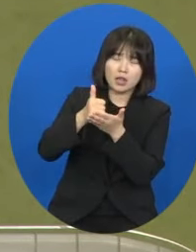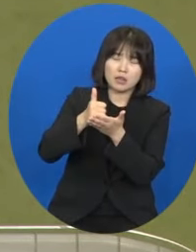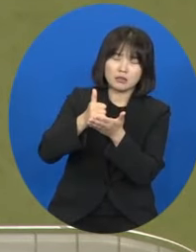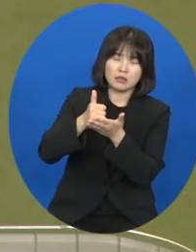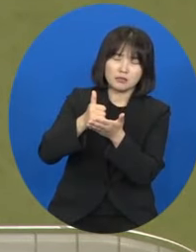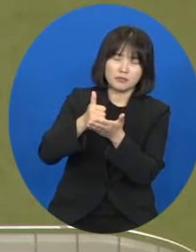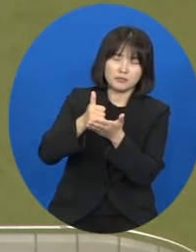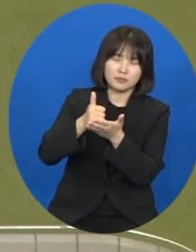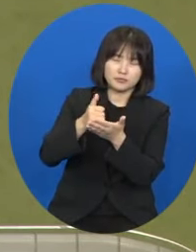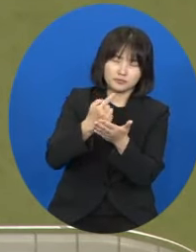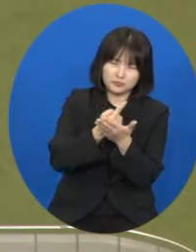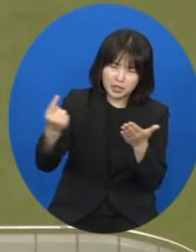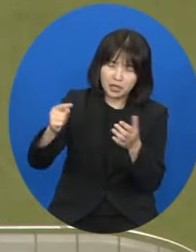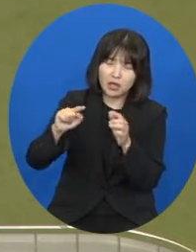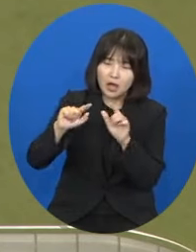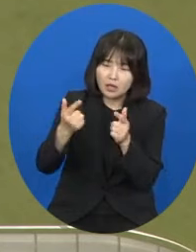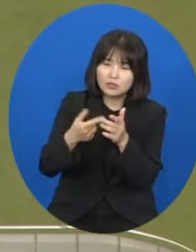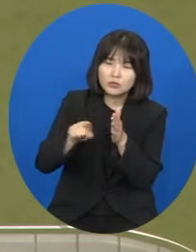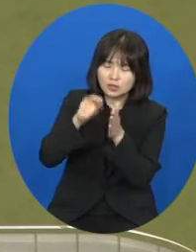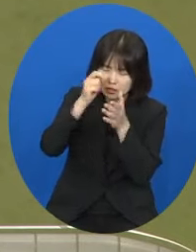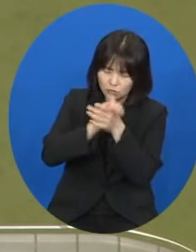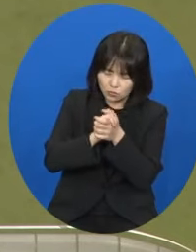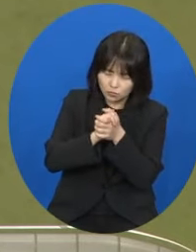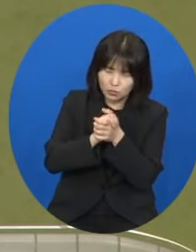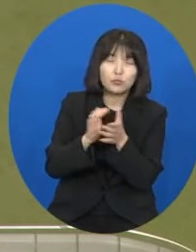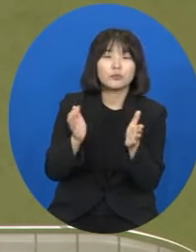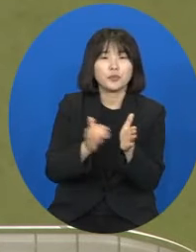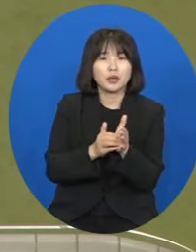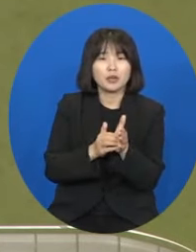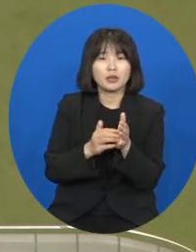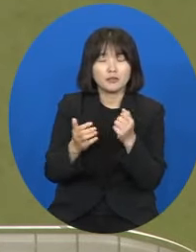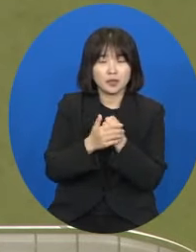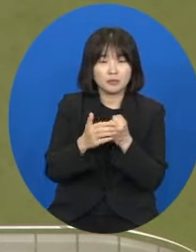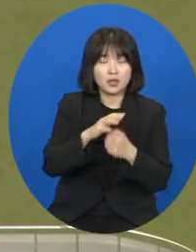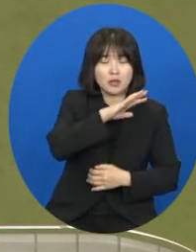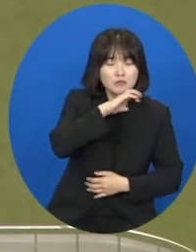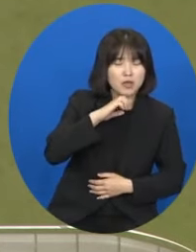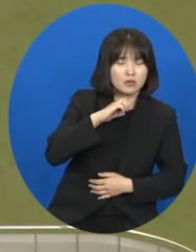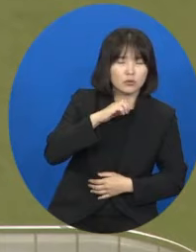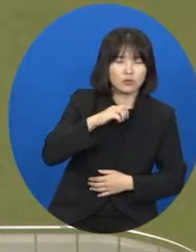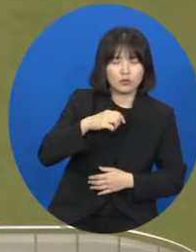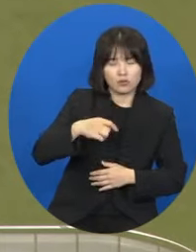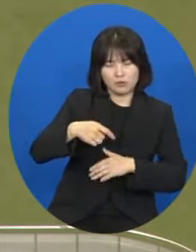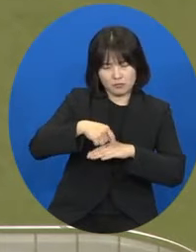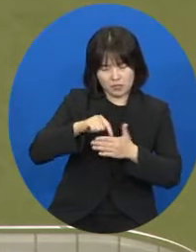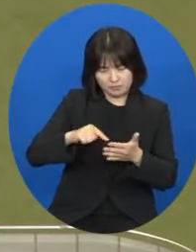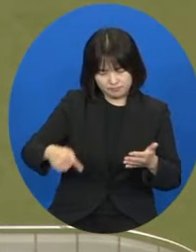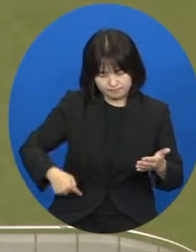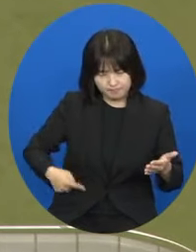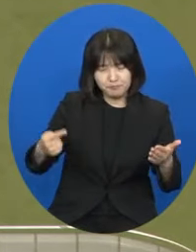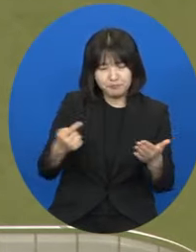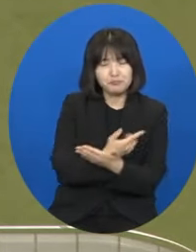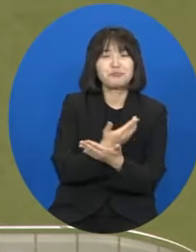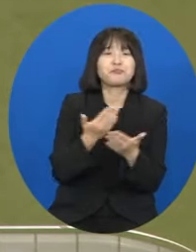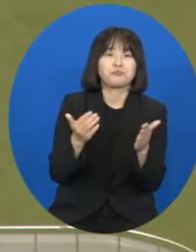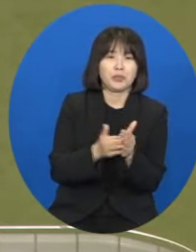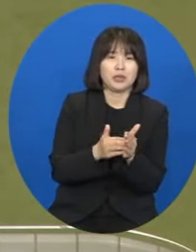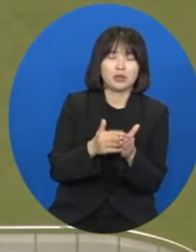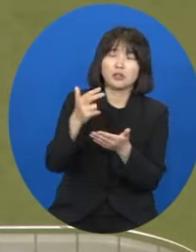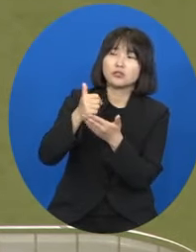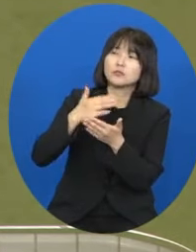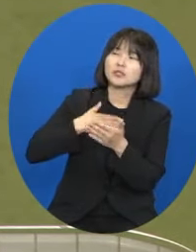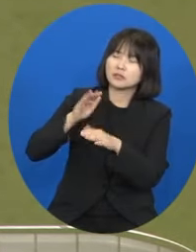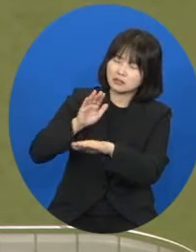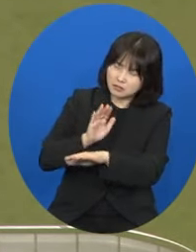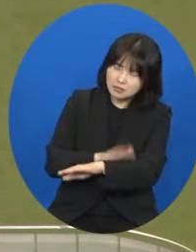벗어나지 않도록 기도하셨어요. 그 기도 때문에 베드로는요 돌아섭니다. 회개합니다. 주님, 제가